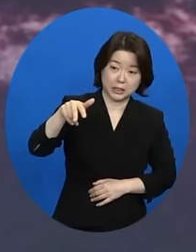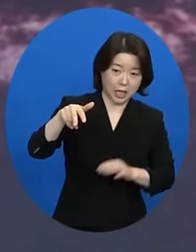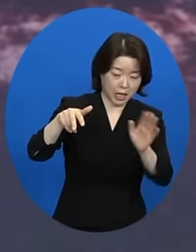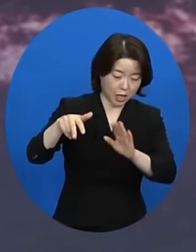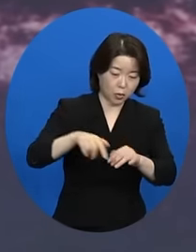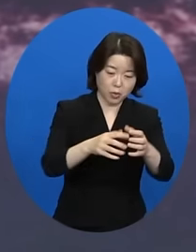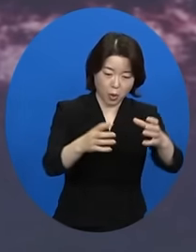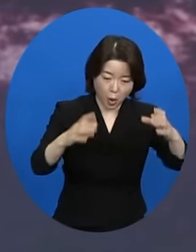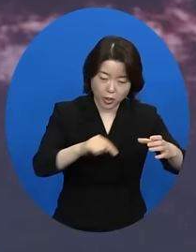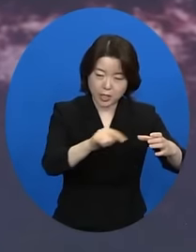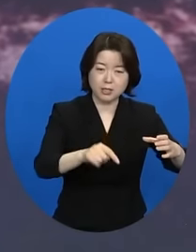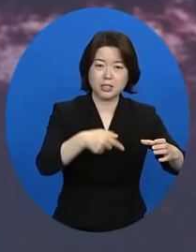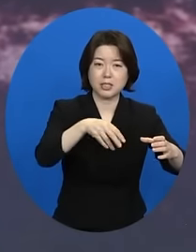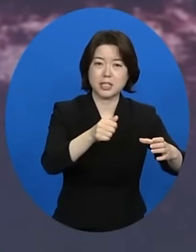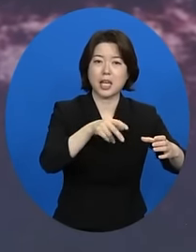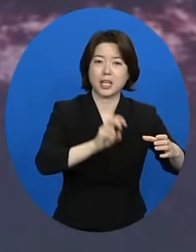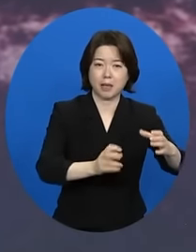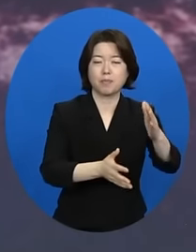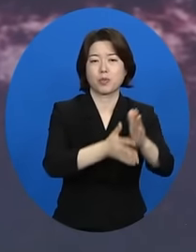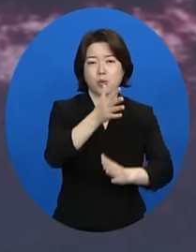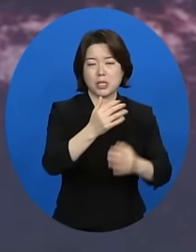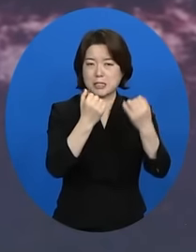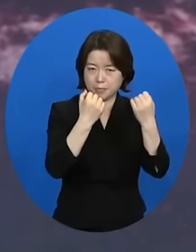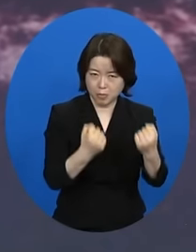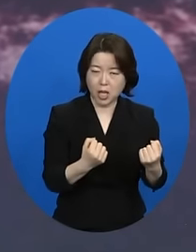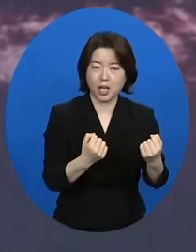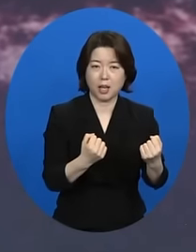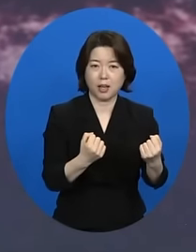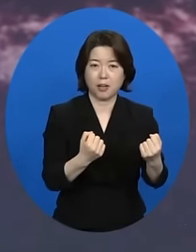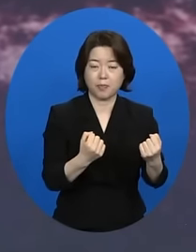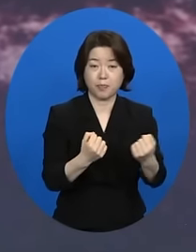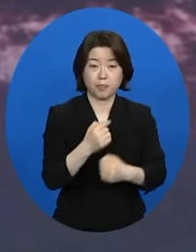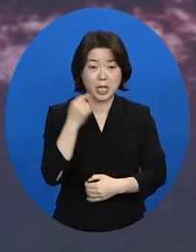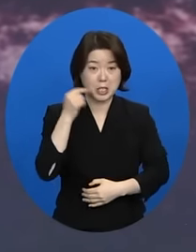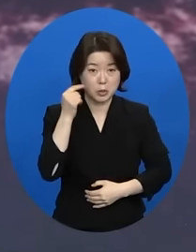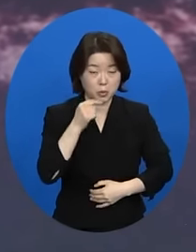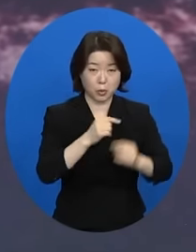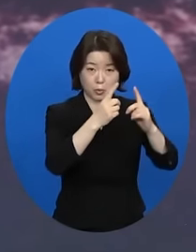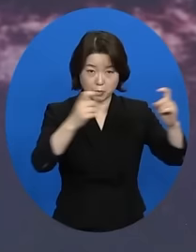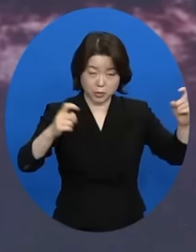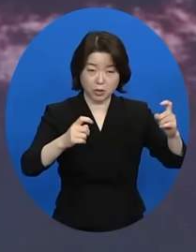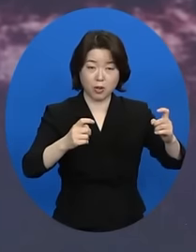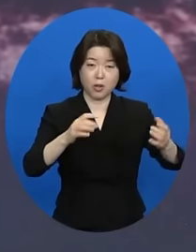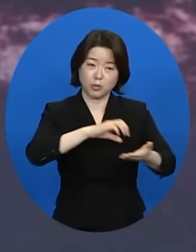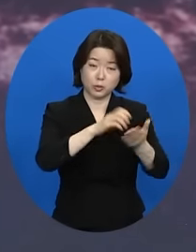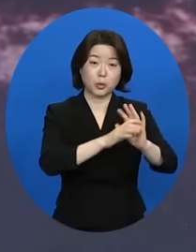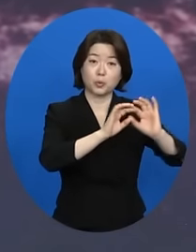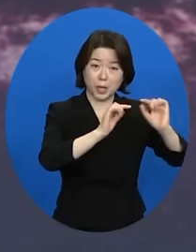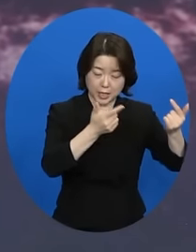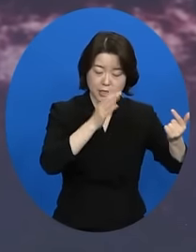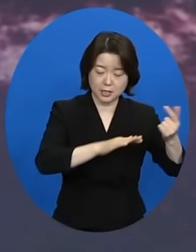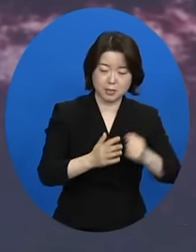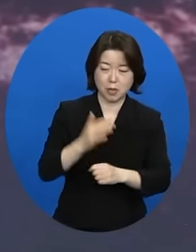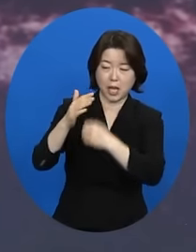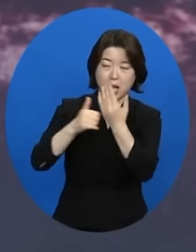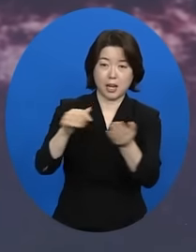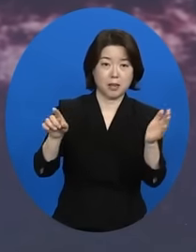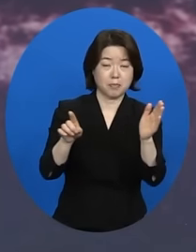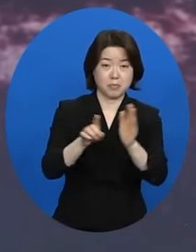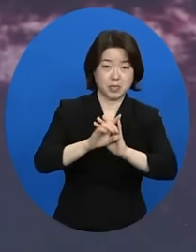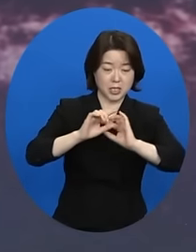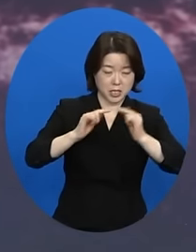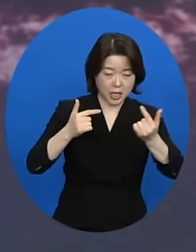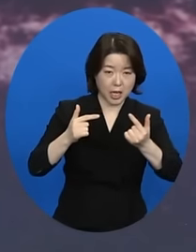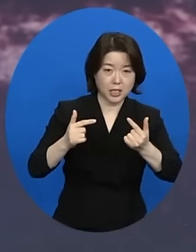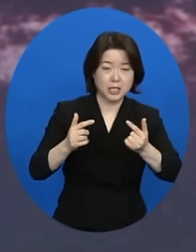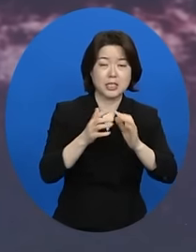되죠. 이 세겜이라는 도시는 소돔과 고모라 정도는 아니지만 이 하나님을 믿지 않는 사람들이